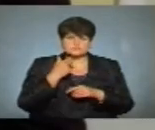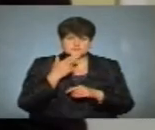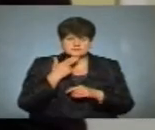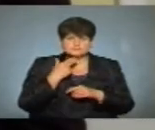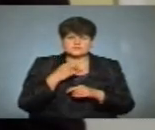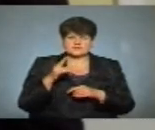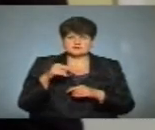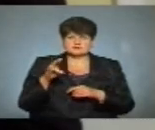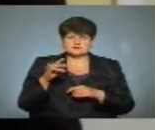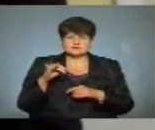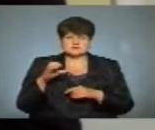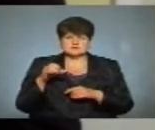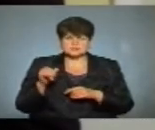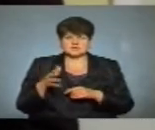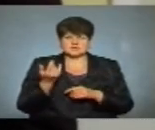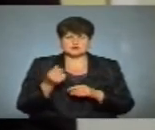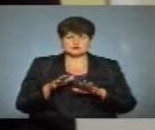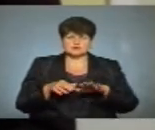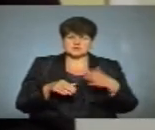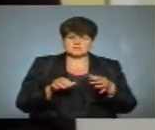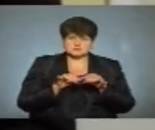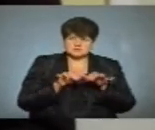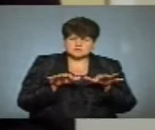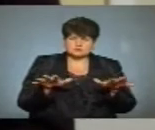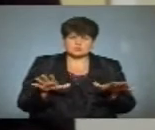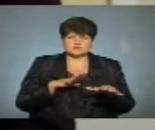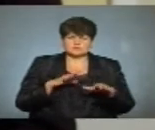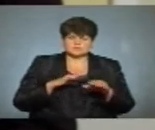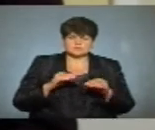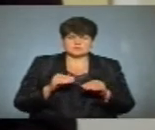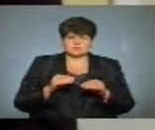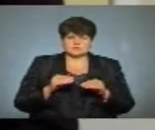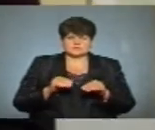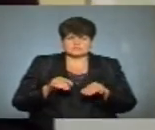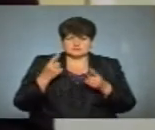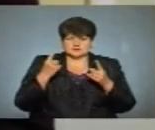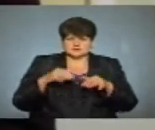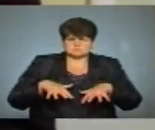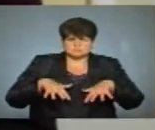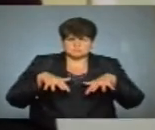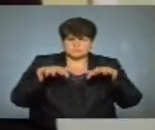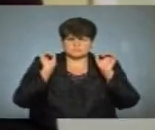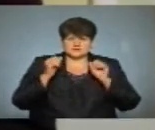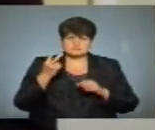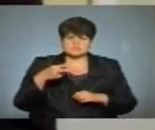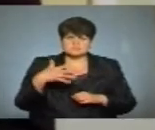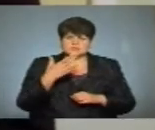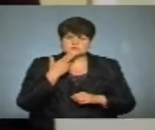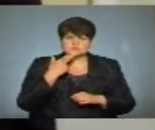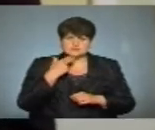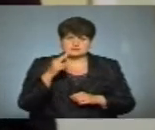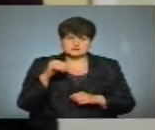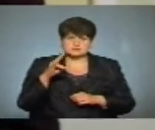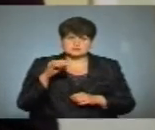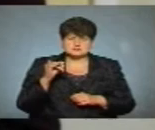на Дністрі та його лівих притоках сформувалася хвиля високого дощового паводку. 25 червня на Дністрі на